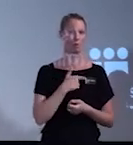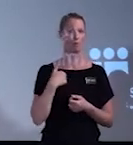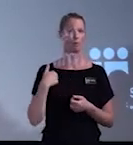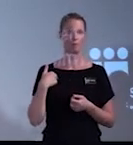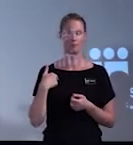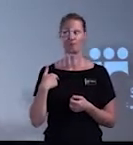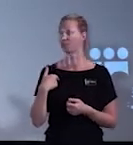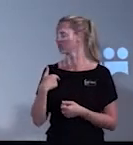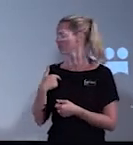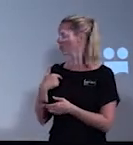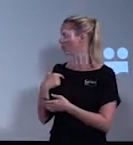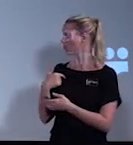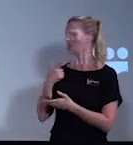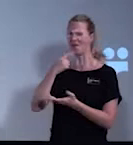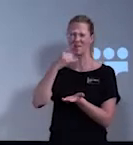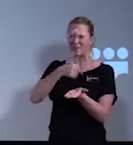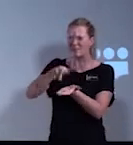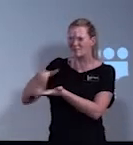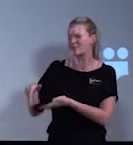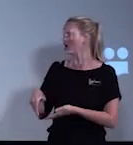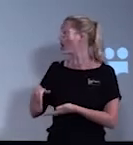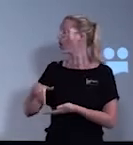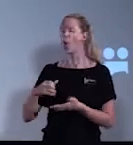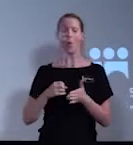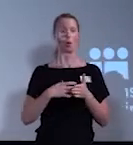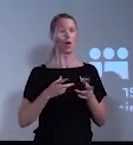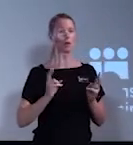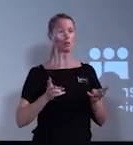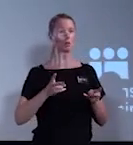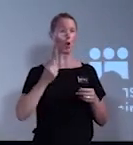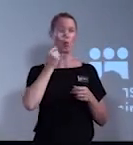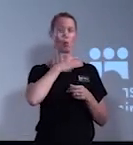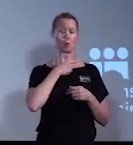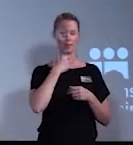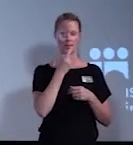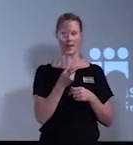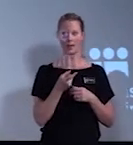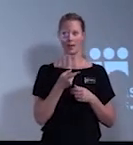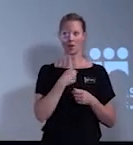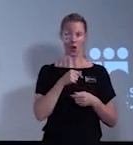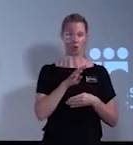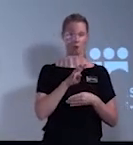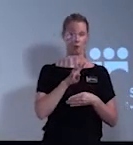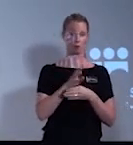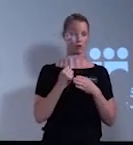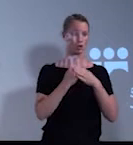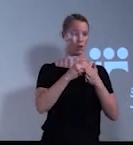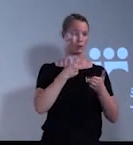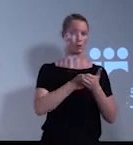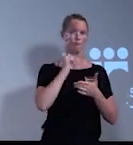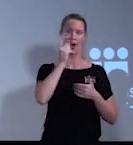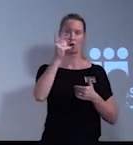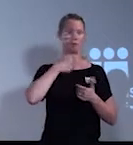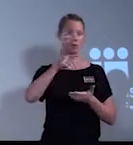fattar... Alltså, man har sagt att vi ska spola ut några med barn. Jo, därför att det är också så att du kan inte säga... vi har 14 stödbeslut om året